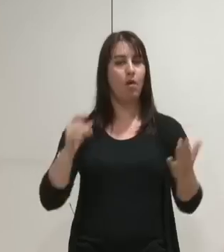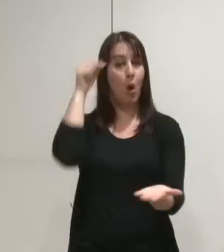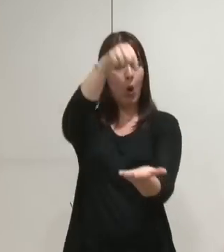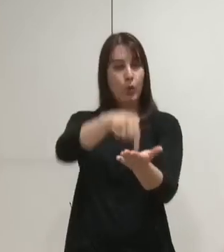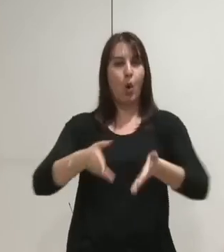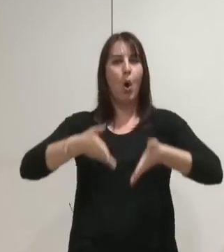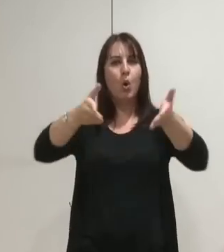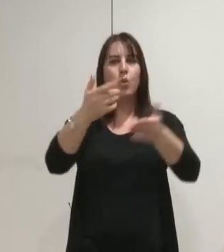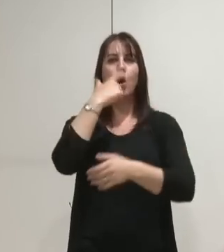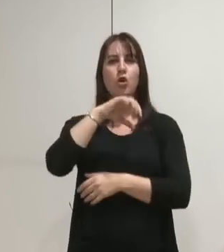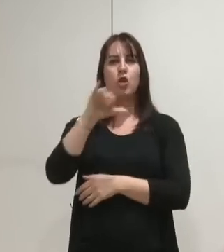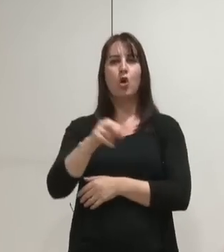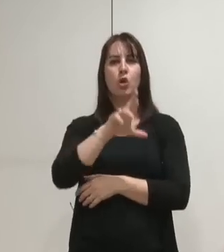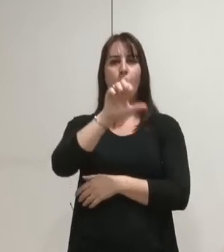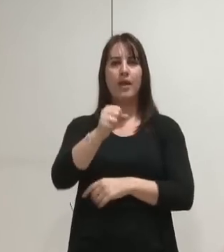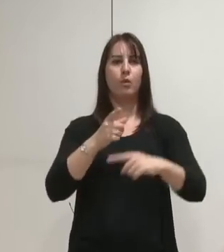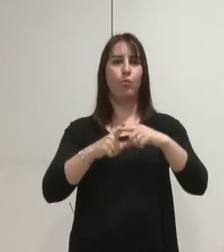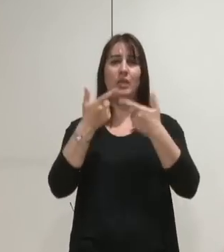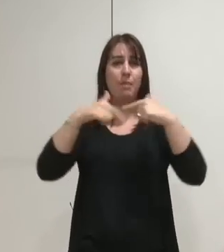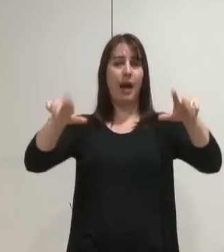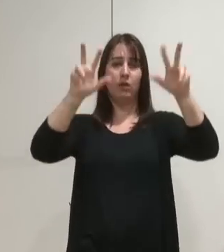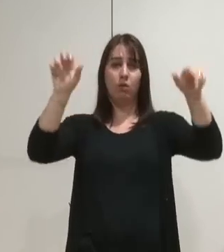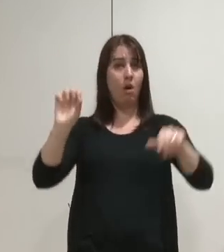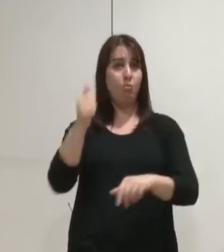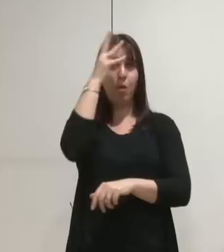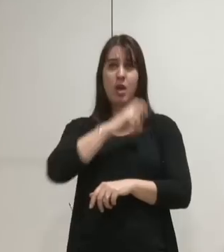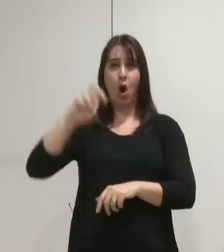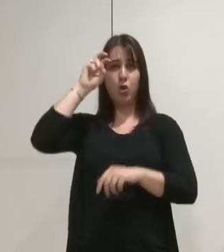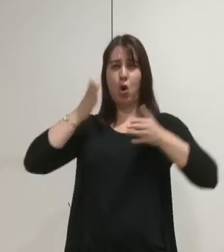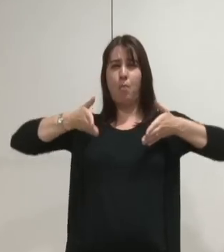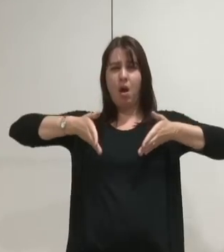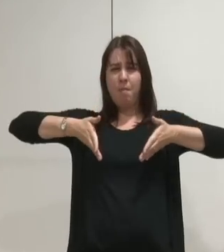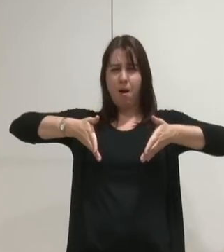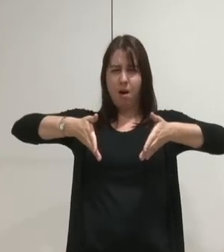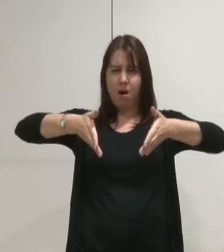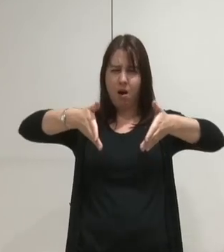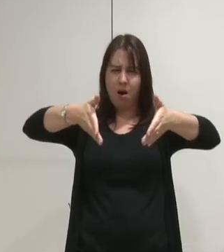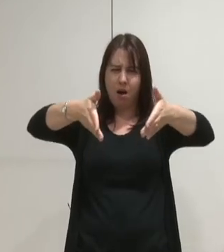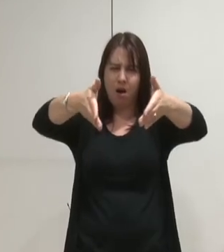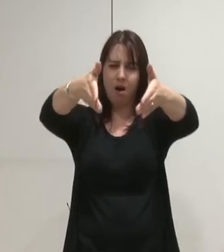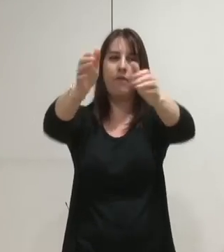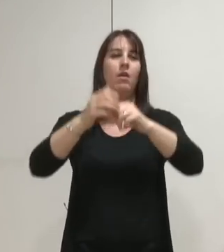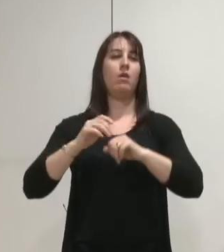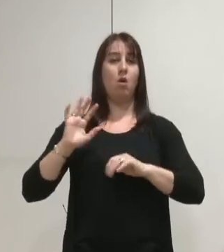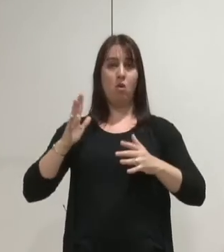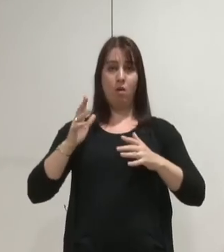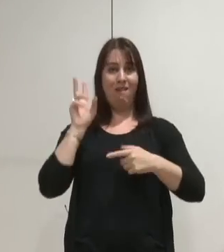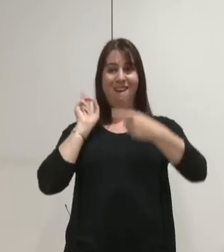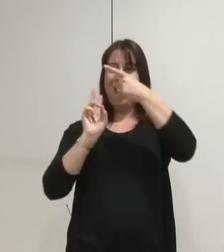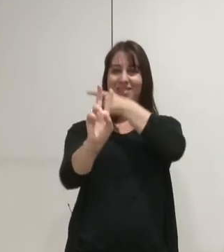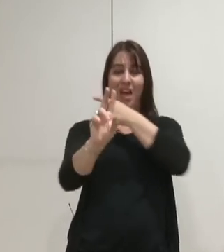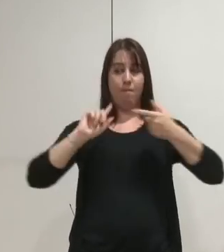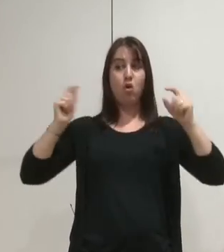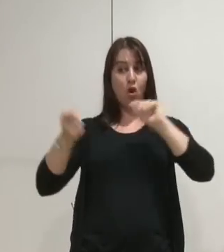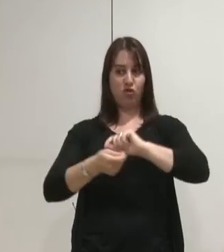jeanoris c'est le cours de la Libération plus grand cours rectiline d'Europe qui a profondément été transformé depuis l'arrivée du tram